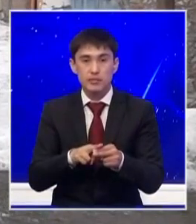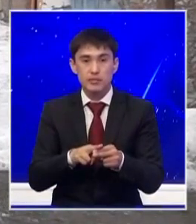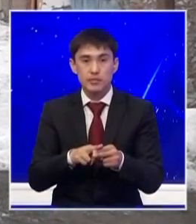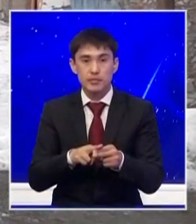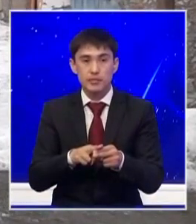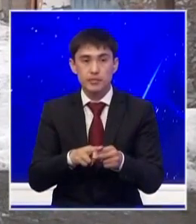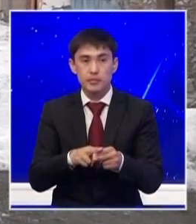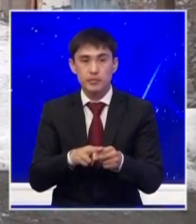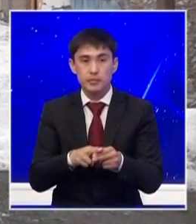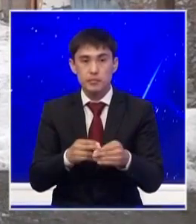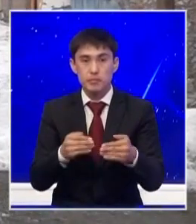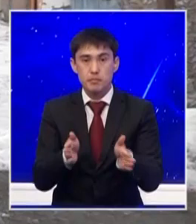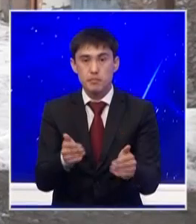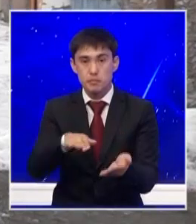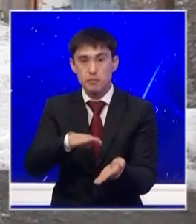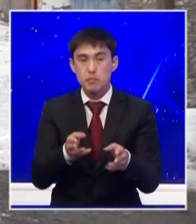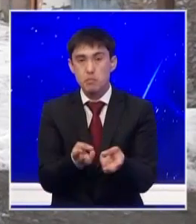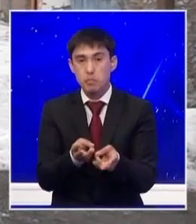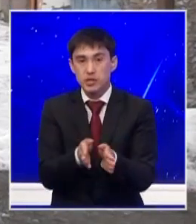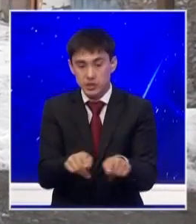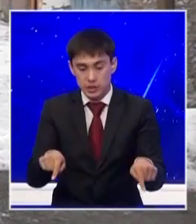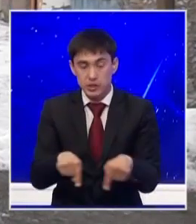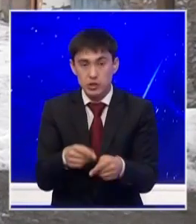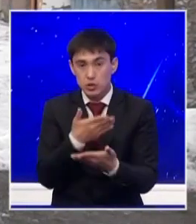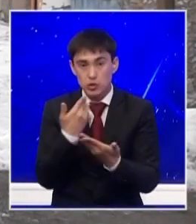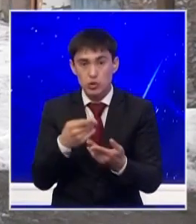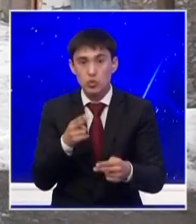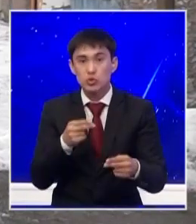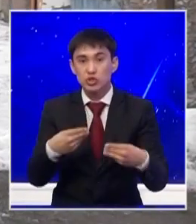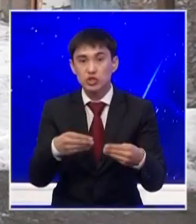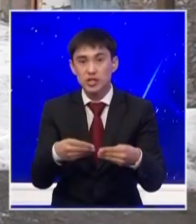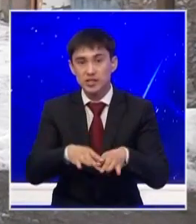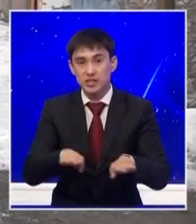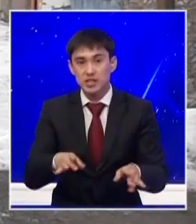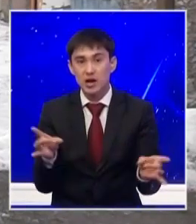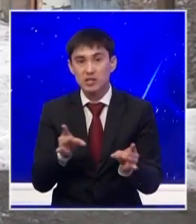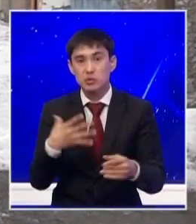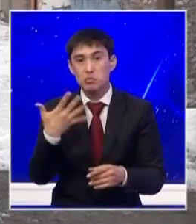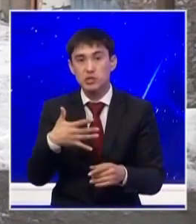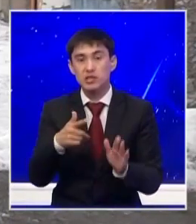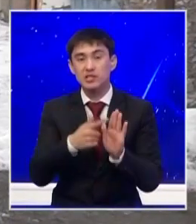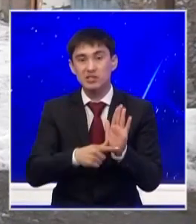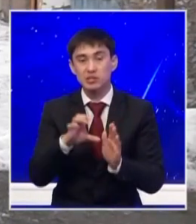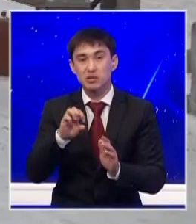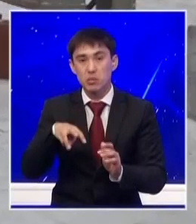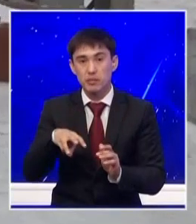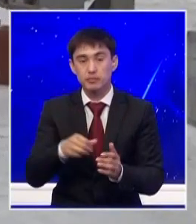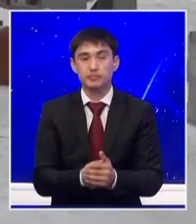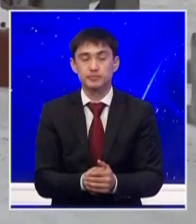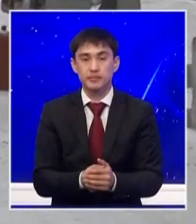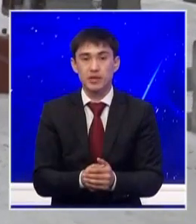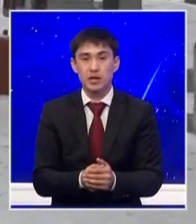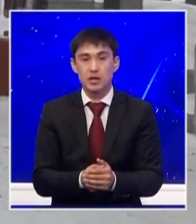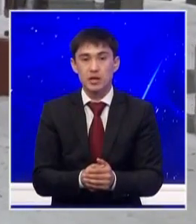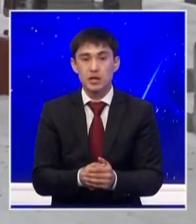отсутствует топичные листы топочные листы размером 50 на 70 сантиметров не